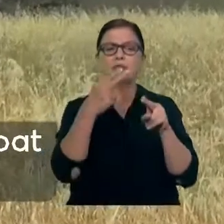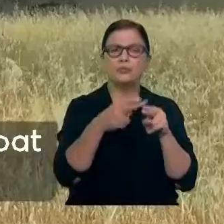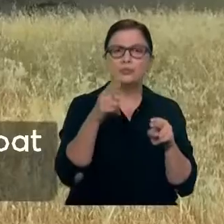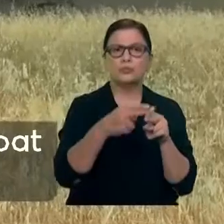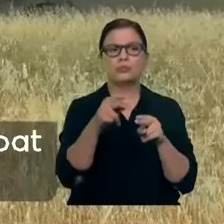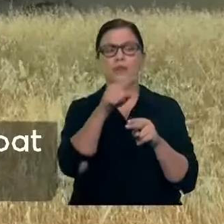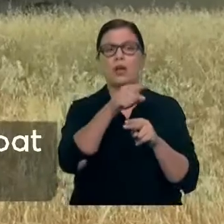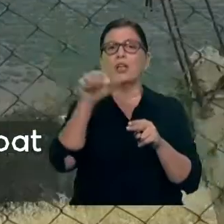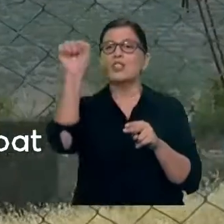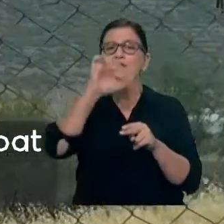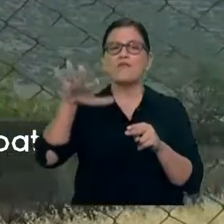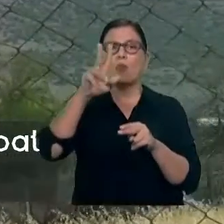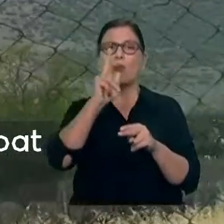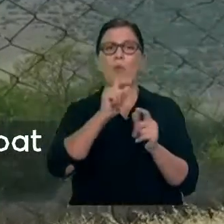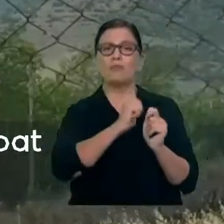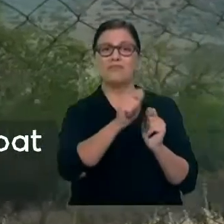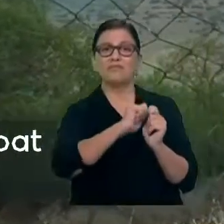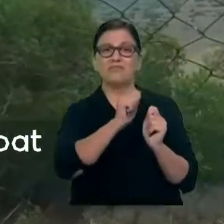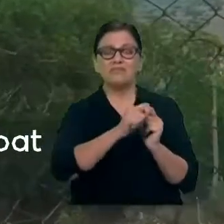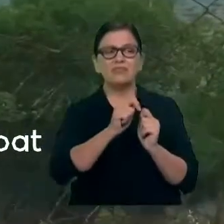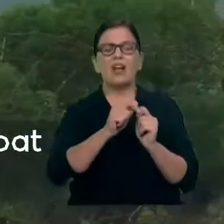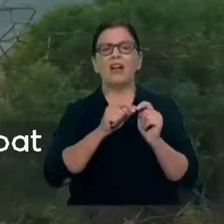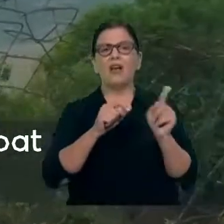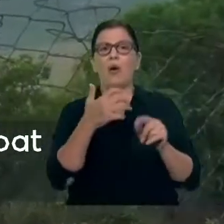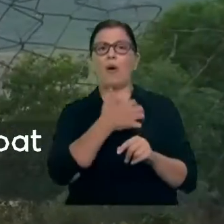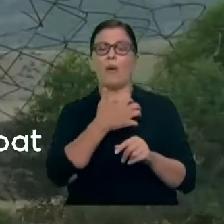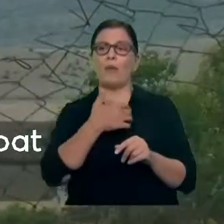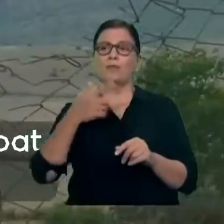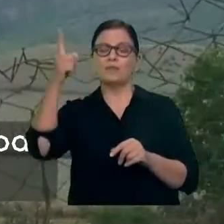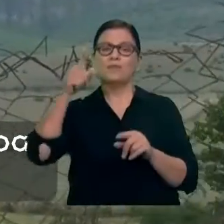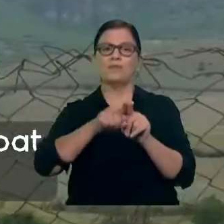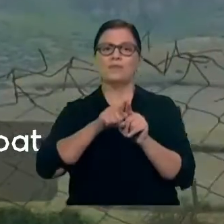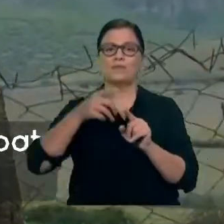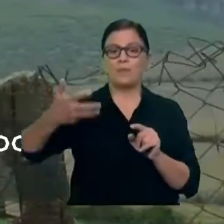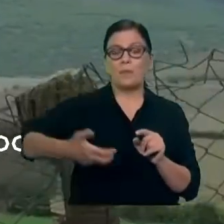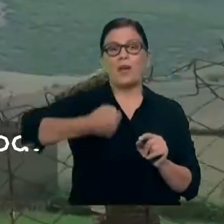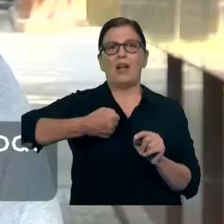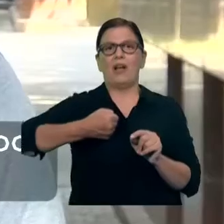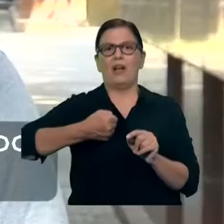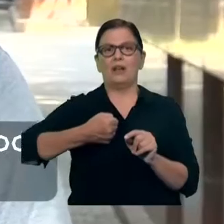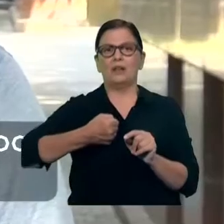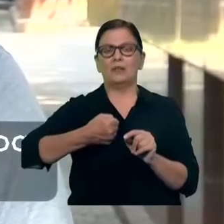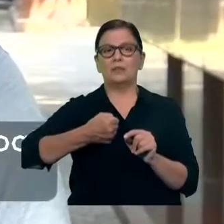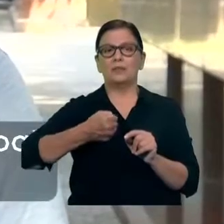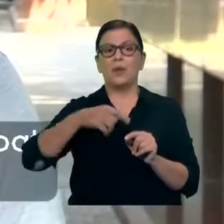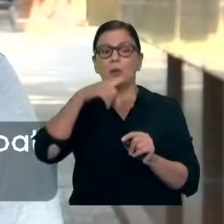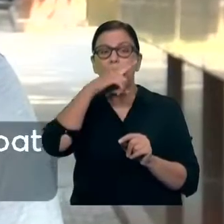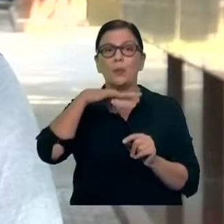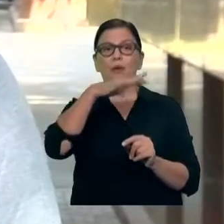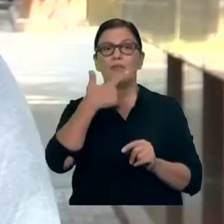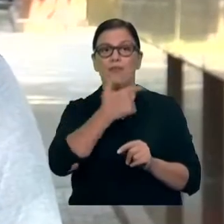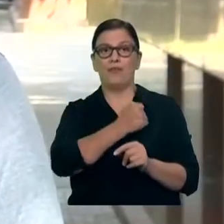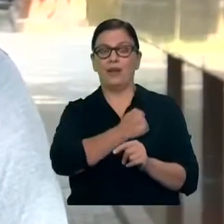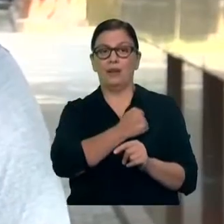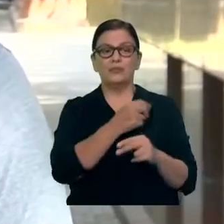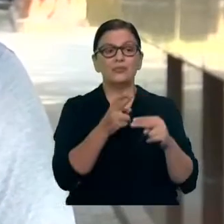olan dəstəkçilərinin bu məsələyə diqqətini çəkmək istəyirlər. Rusiya sülh məramlıları tam olaraq cəbhə xətti yarada